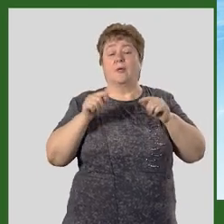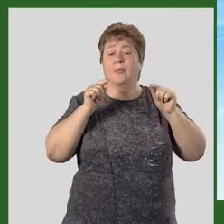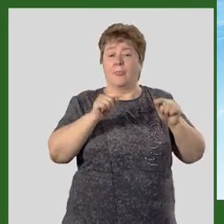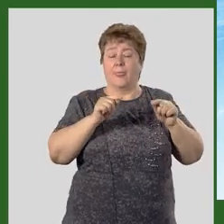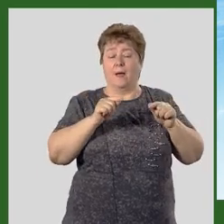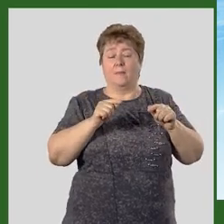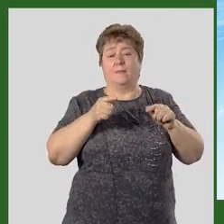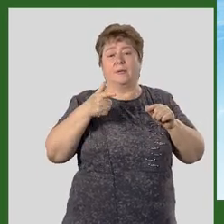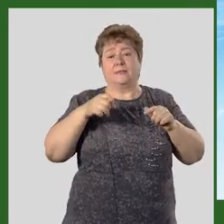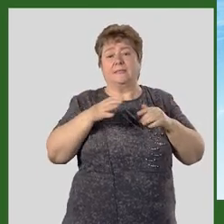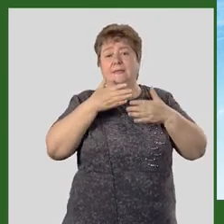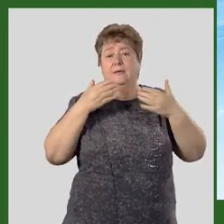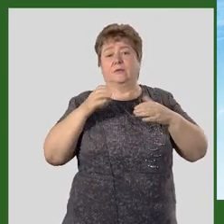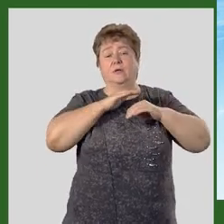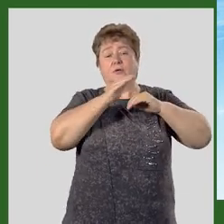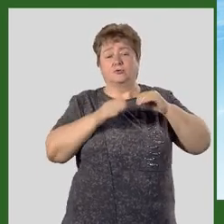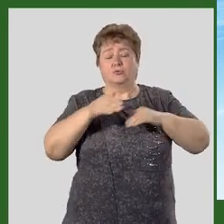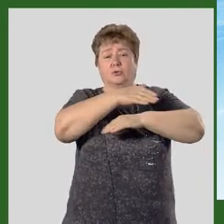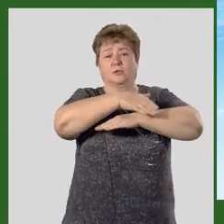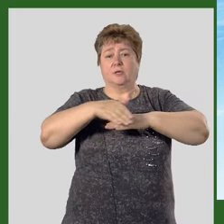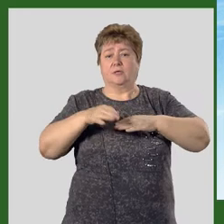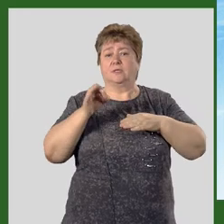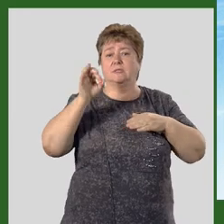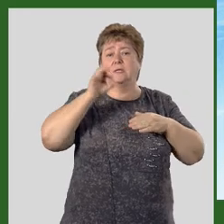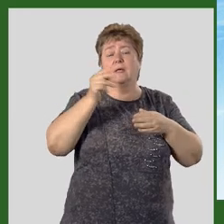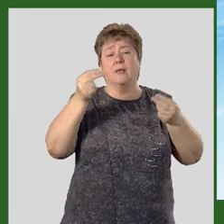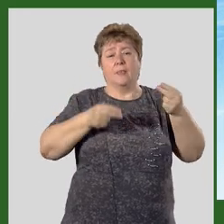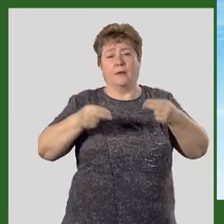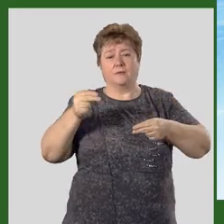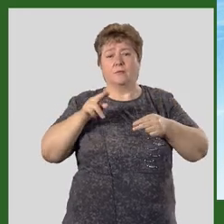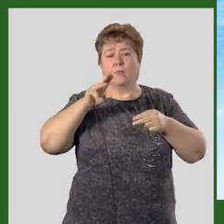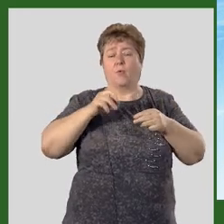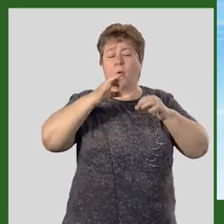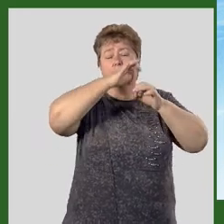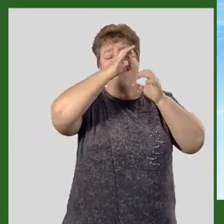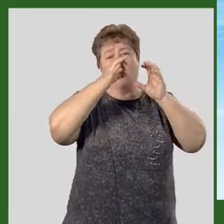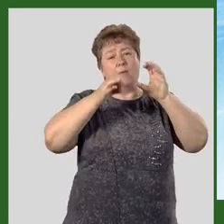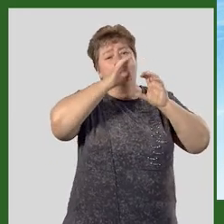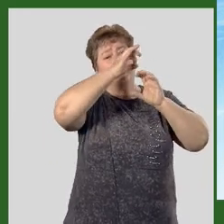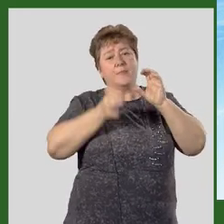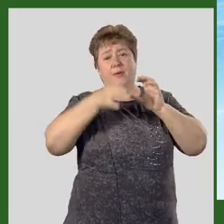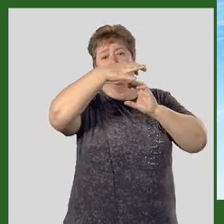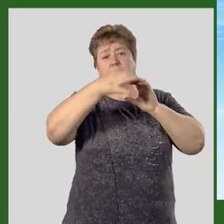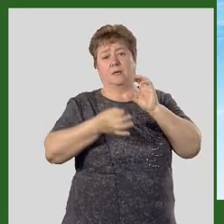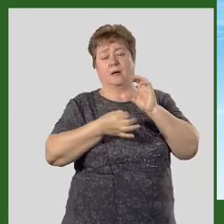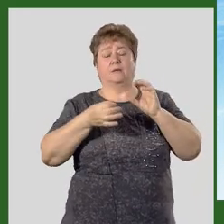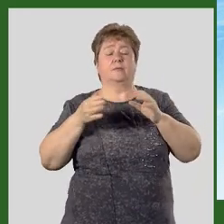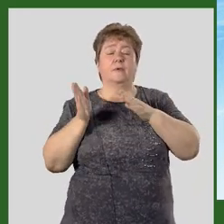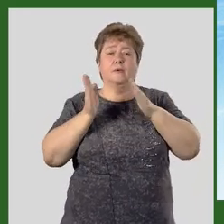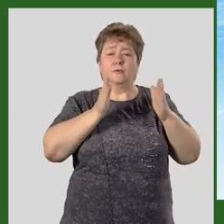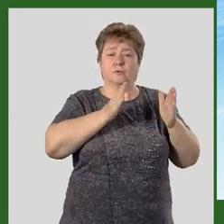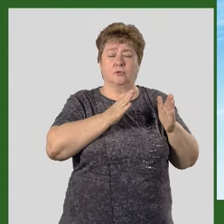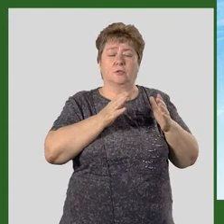там, где нет суши, границы проведены по меридианам. В свою